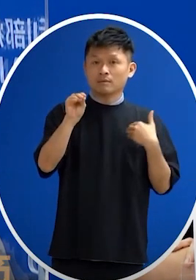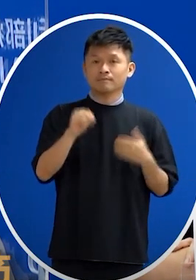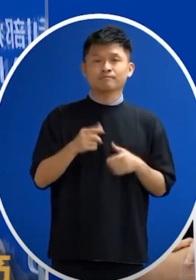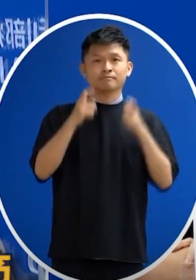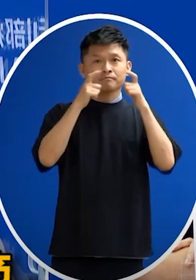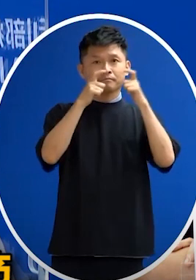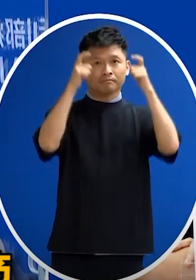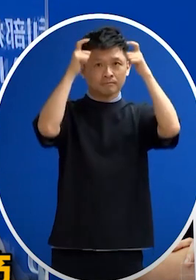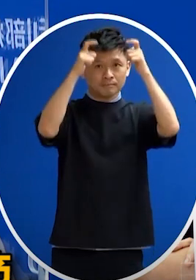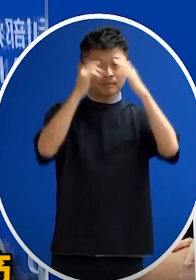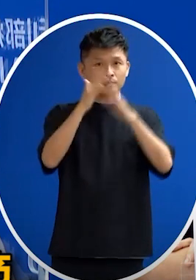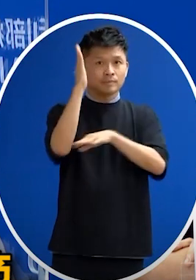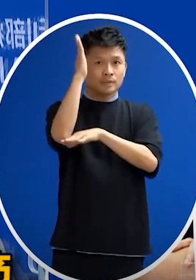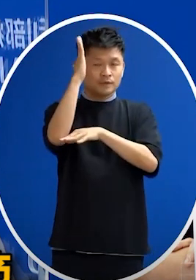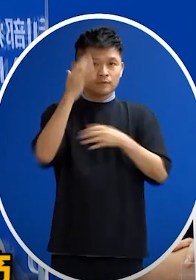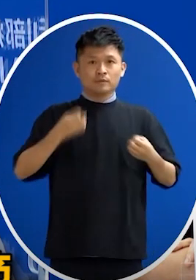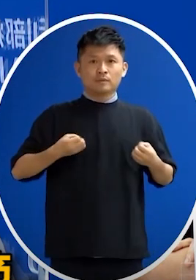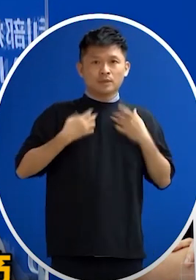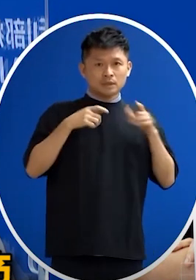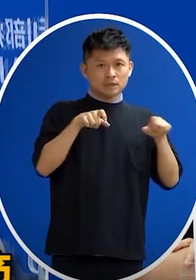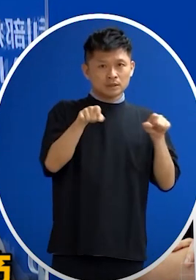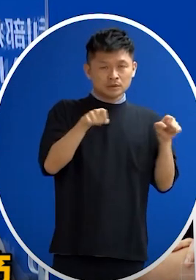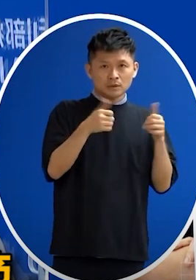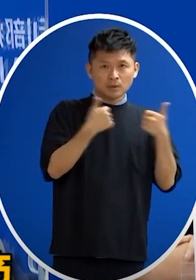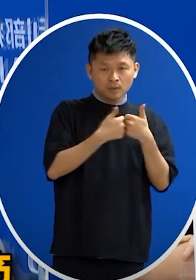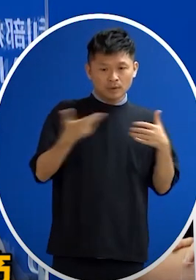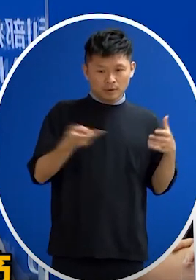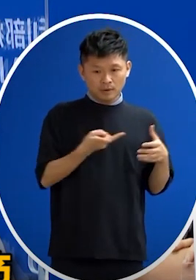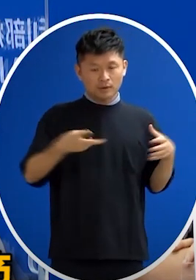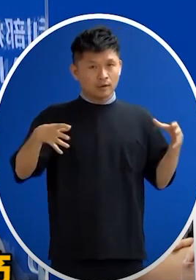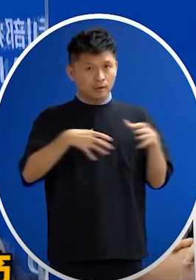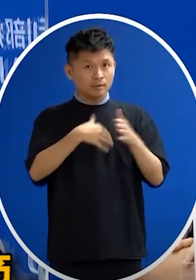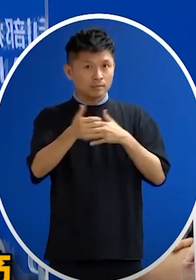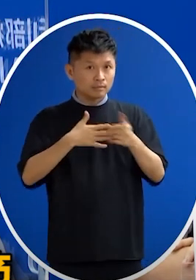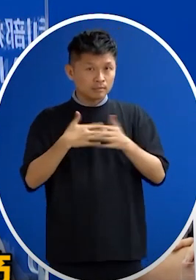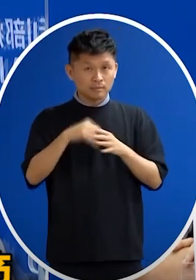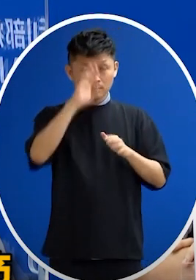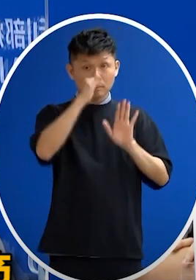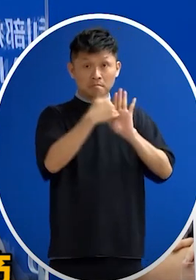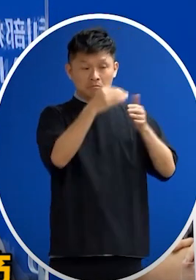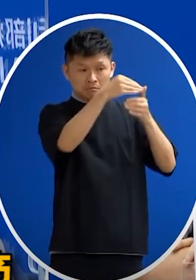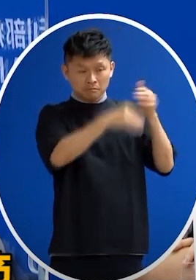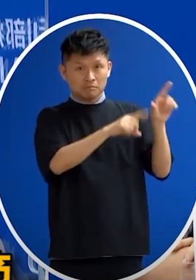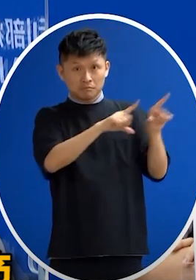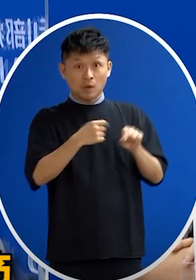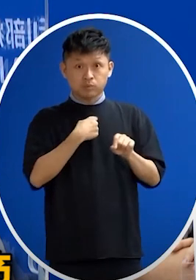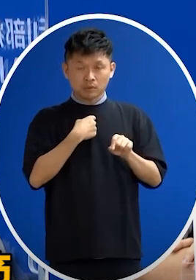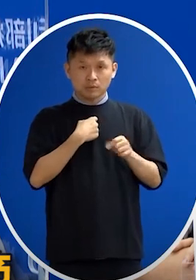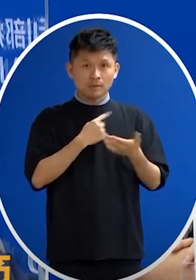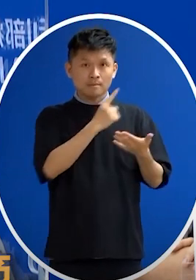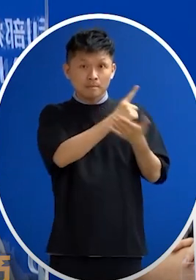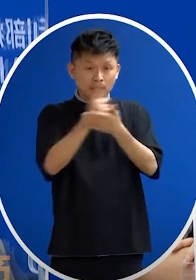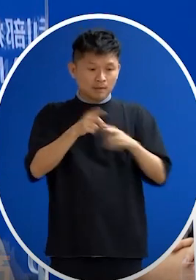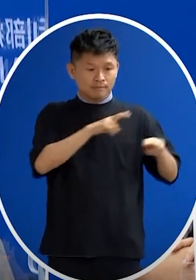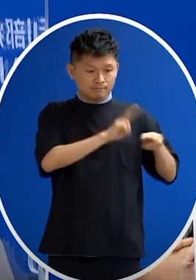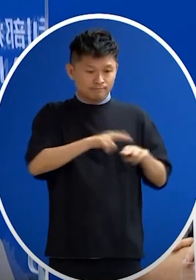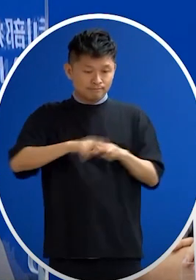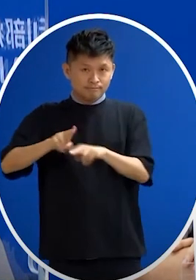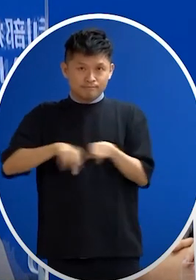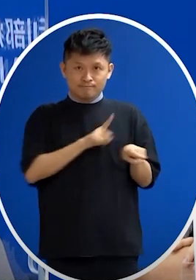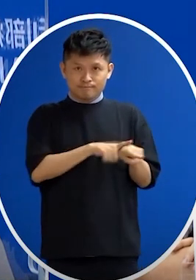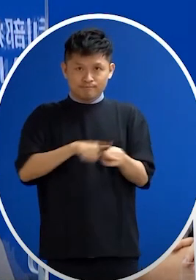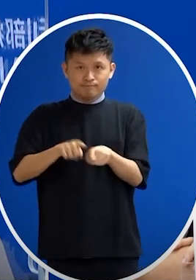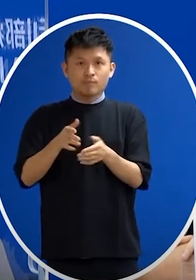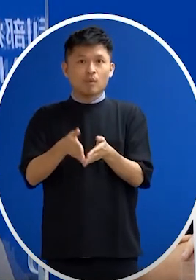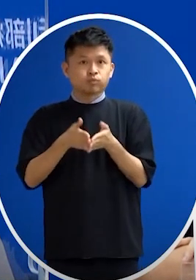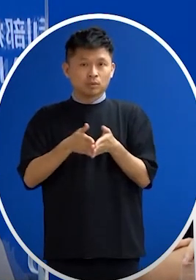雄市政府跟庆筹会这边是共同合作，那我们依照防疫的措施，所以每一个人都会有座位，每个人都间